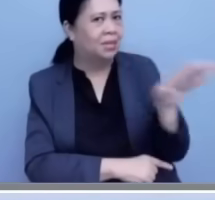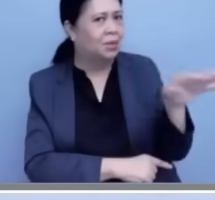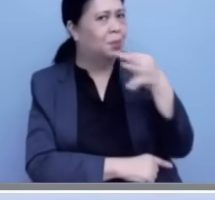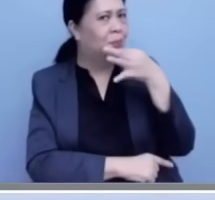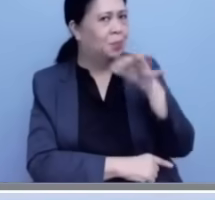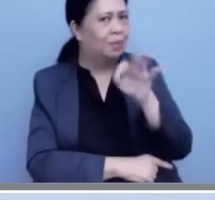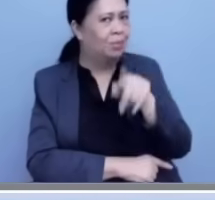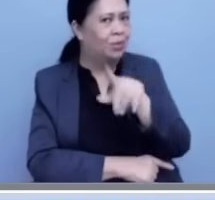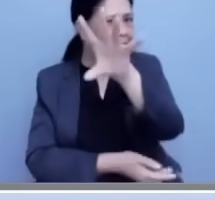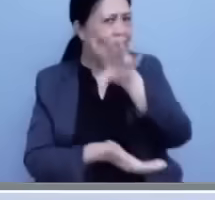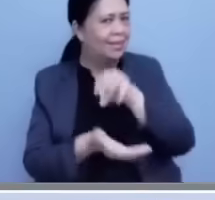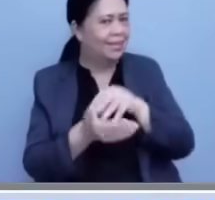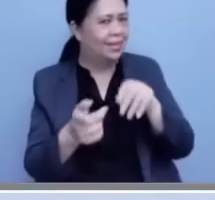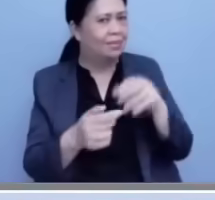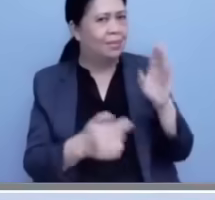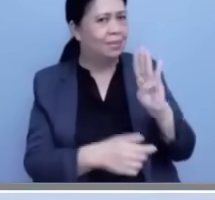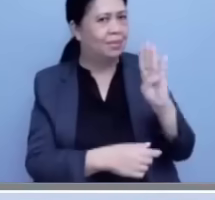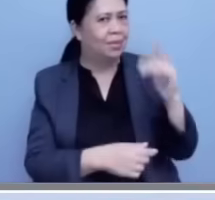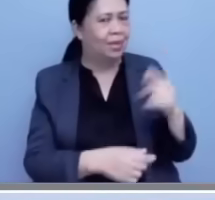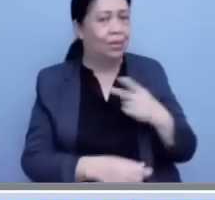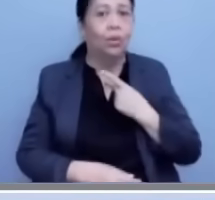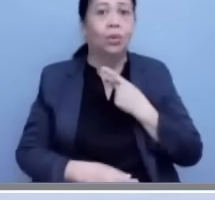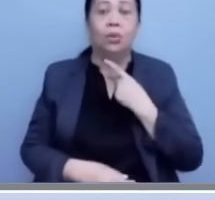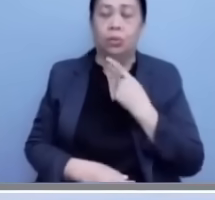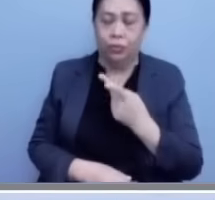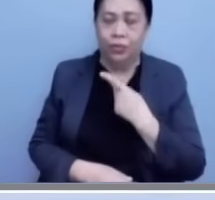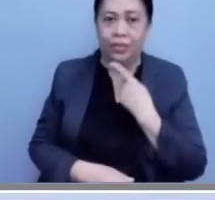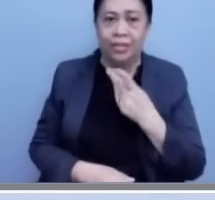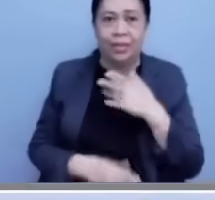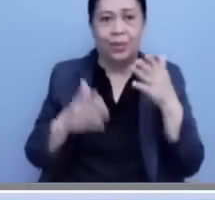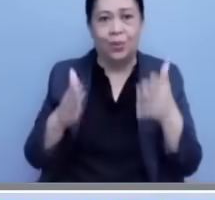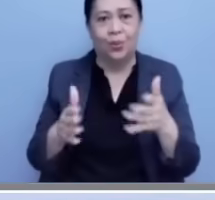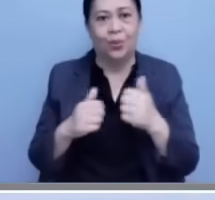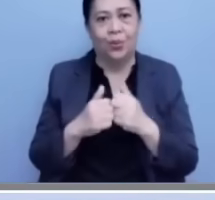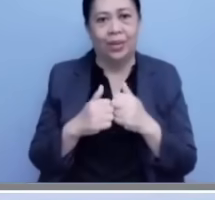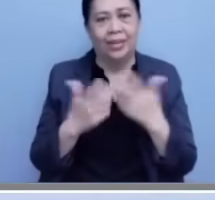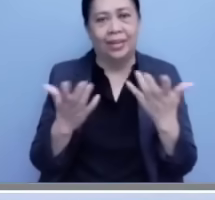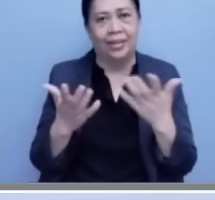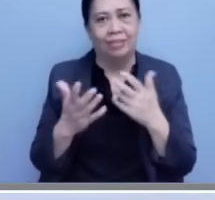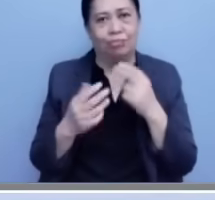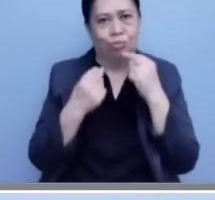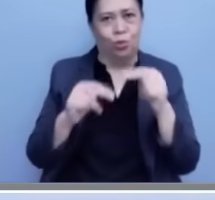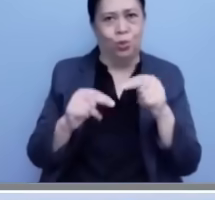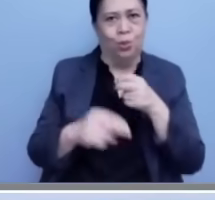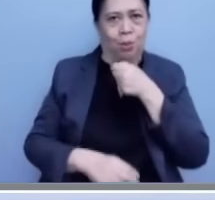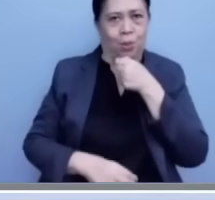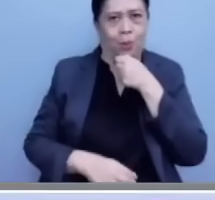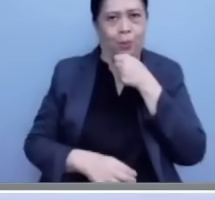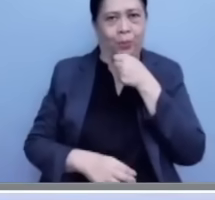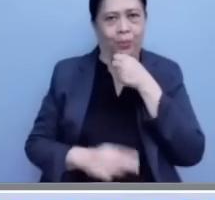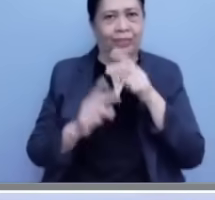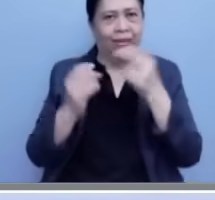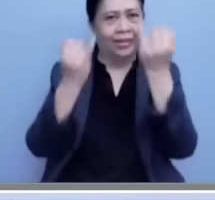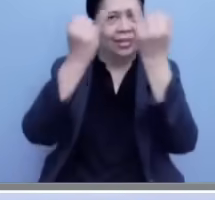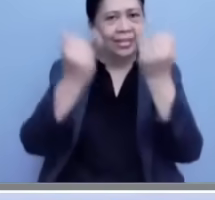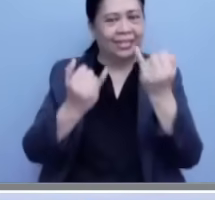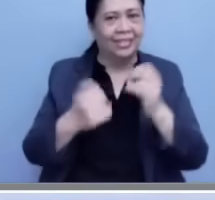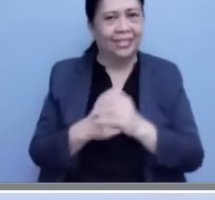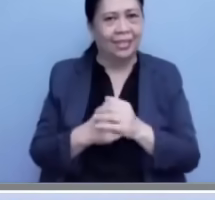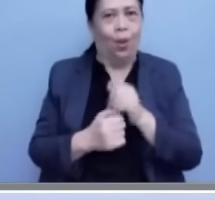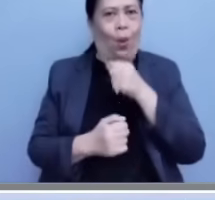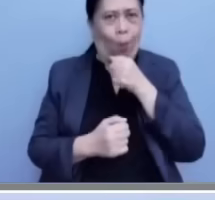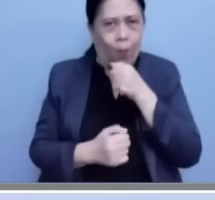sa Bubblegum? Yung boses niya talaga, tsaka in the way he delivers the news. Tapos, yung very iconic na yung ubo